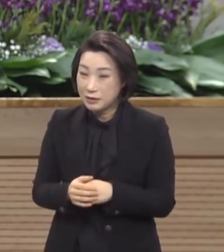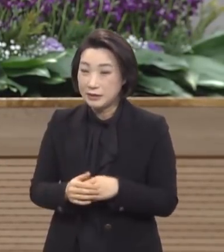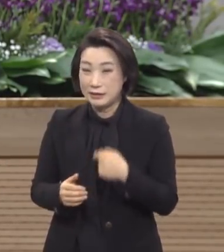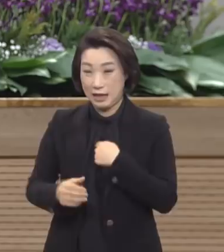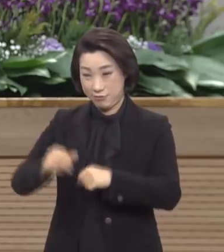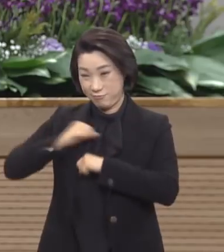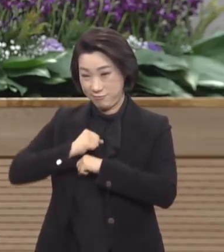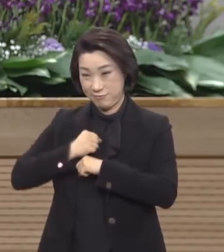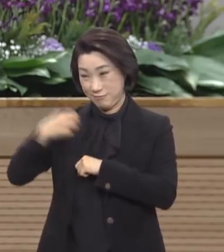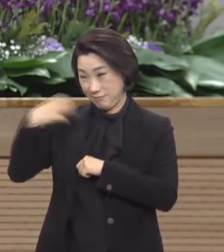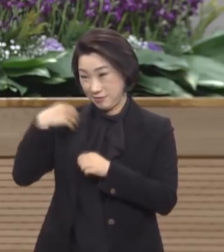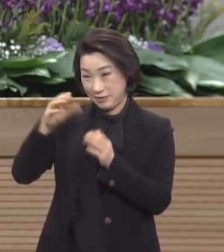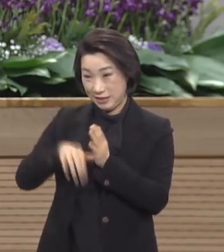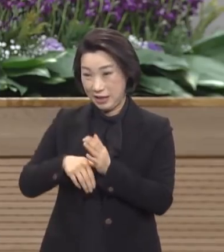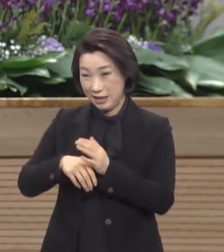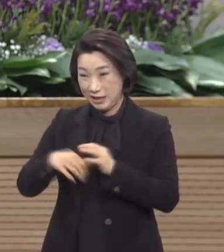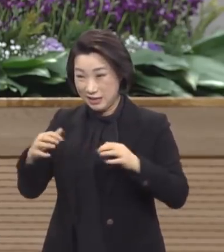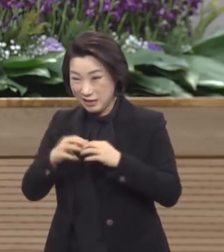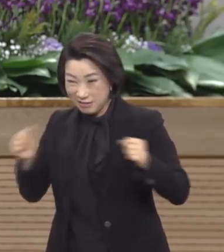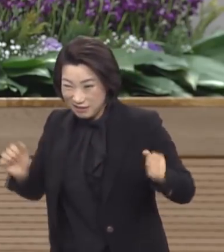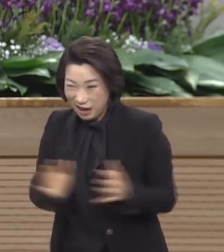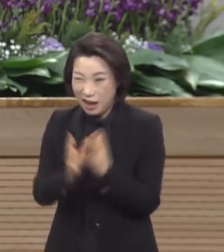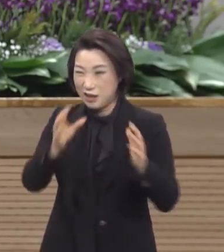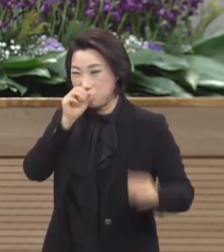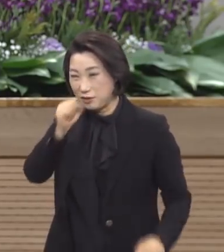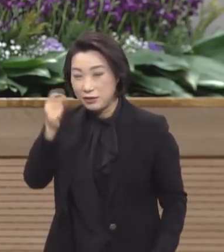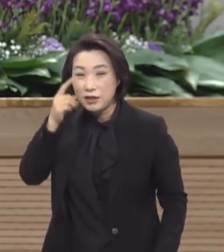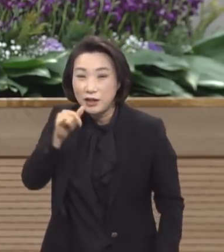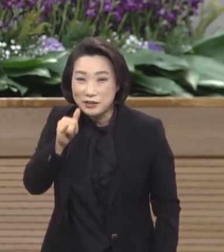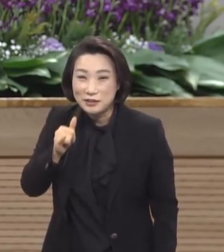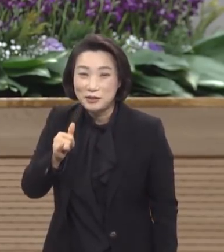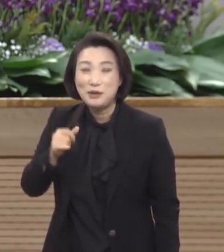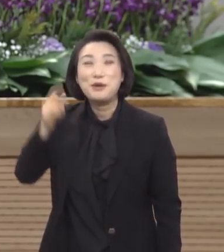우리가 군대 생활할 때 전쟁이 났으면 좋겠다.